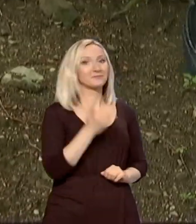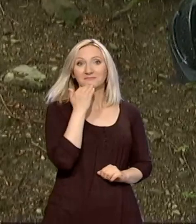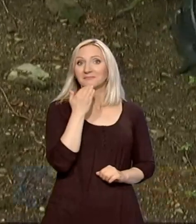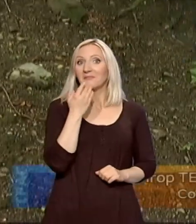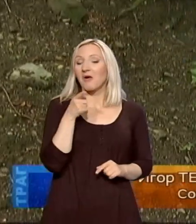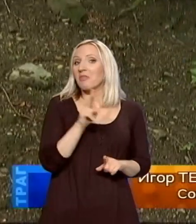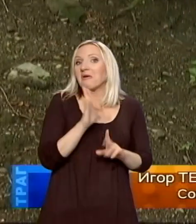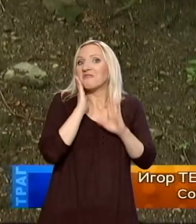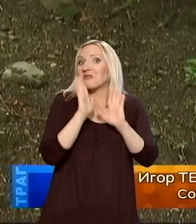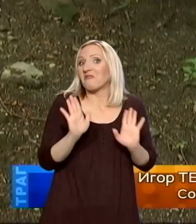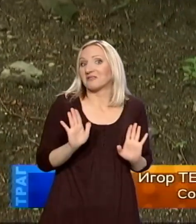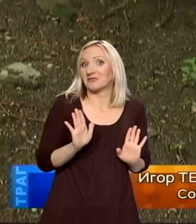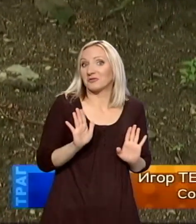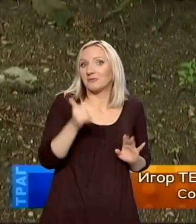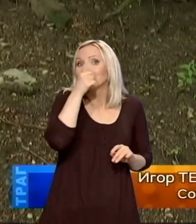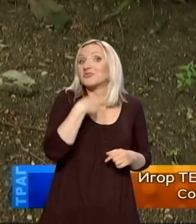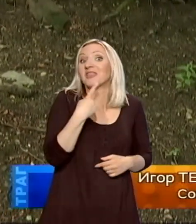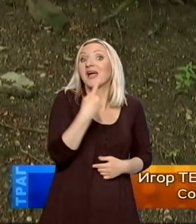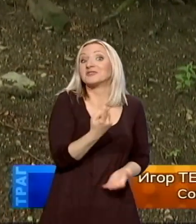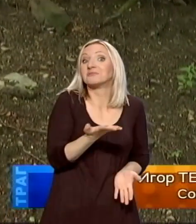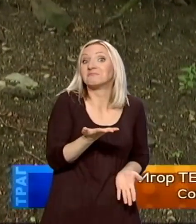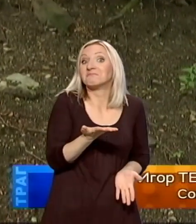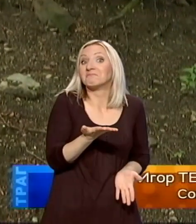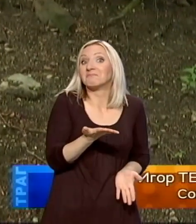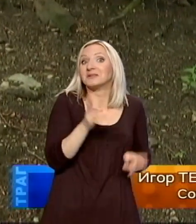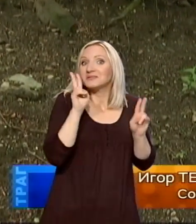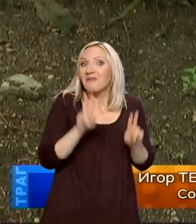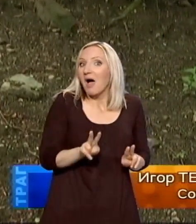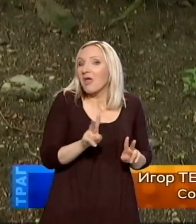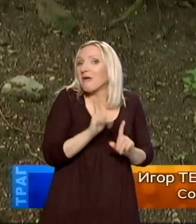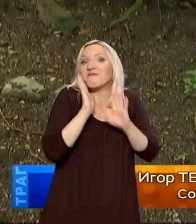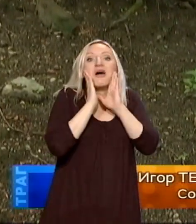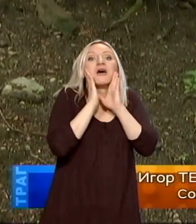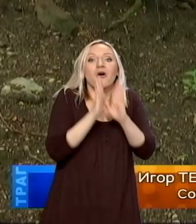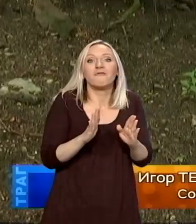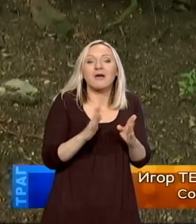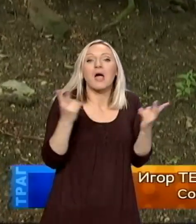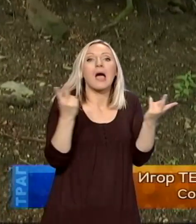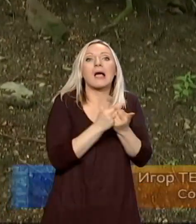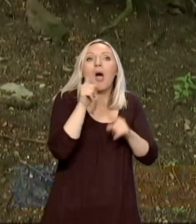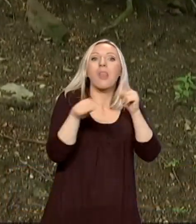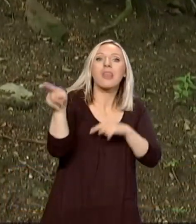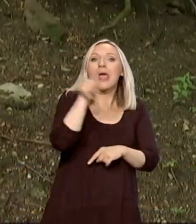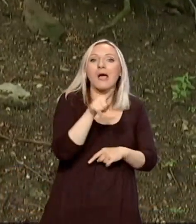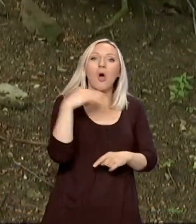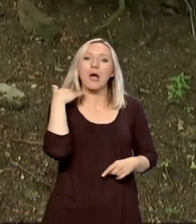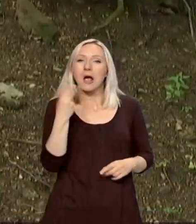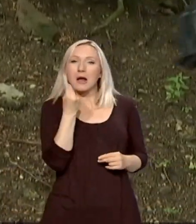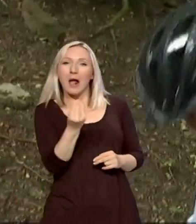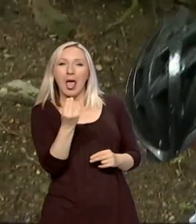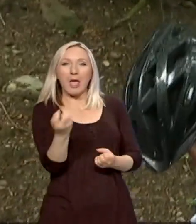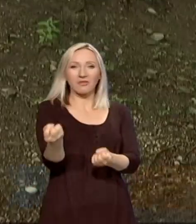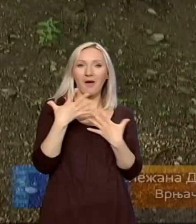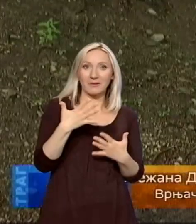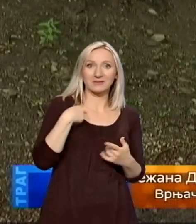Ovo je nevjerovatno. Šta da vam kažem? Znači, stvarno je nevjerovatno. Ja ne znam, kao da je neko bacio kletvu na